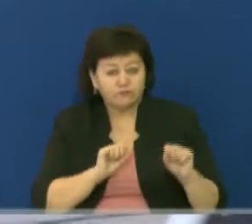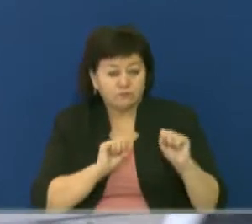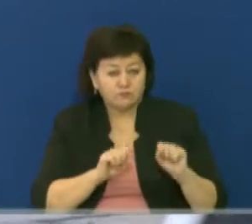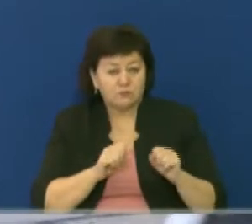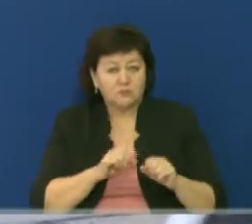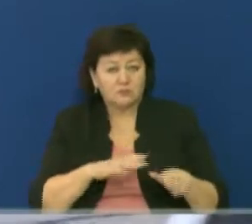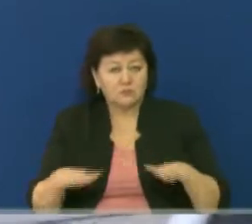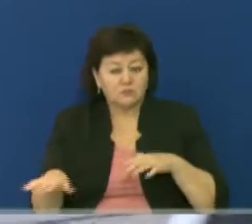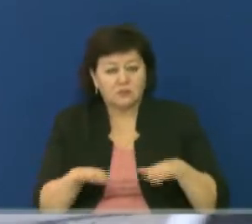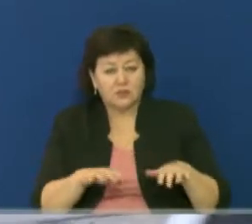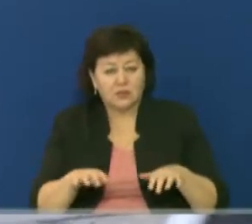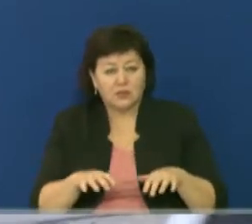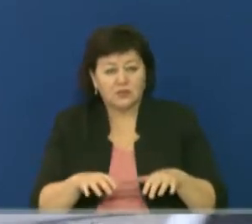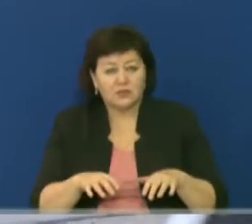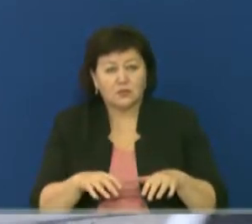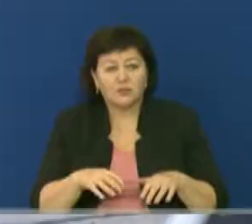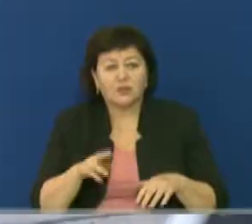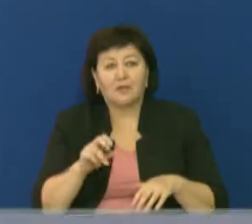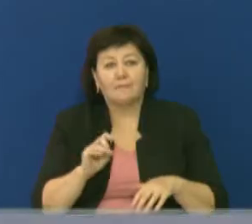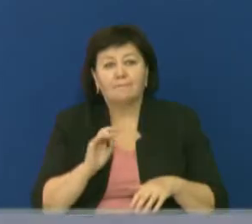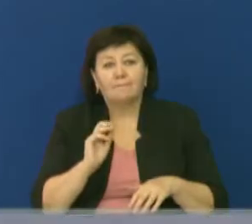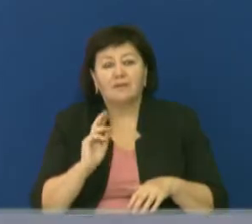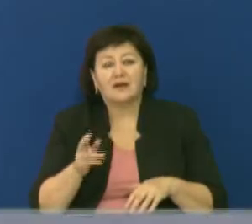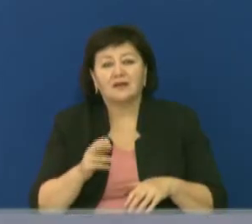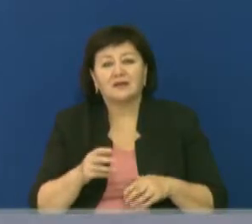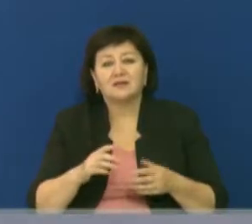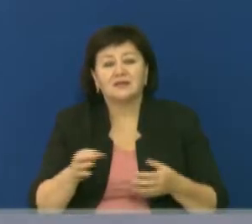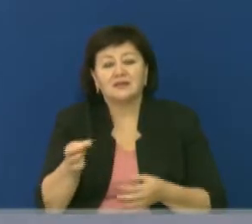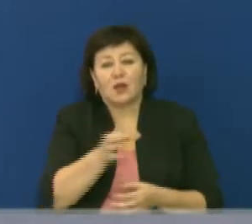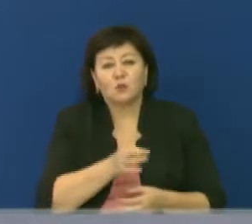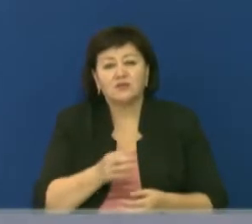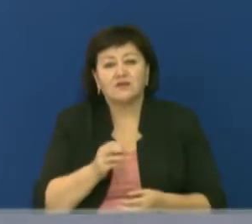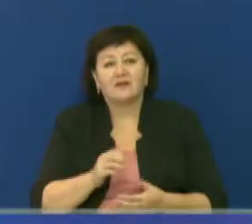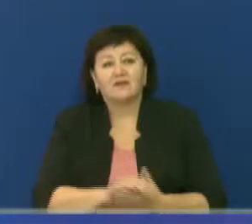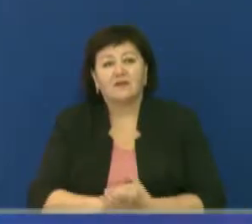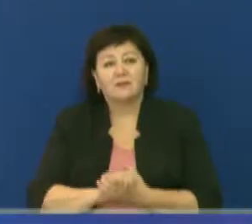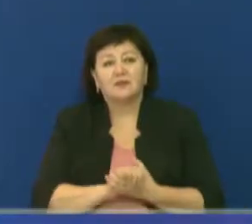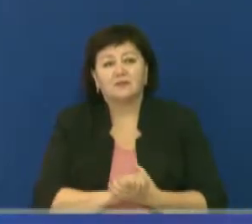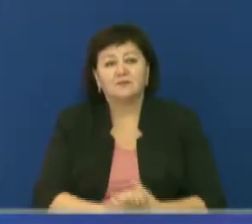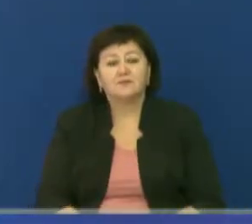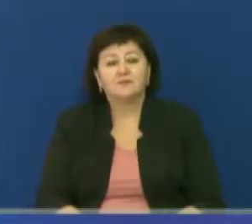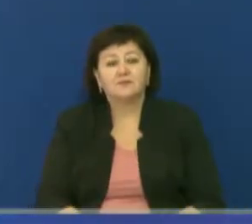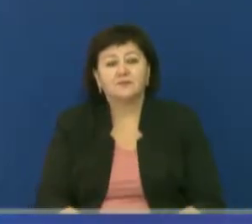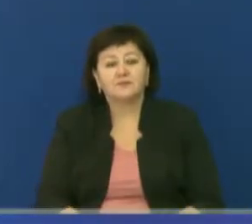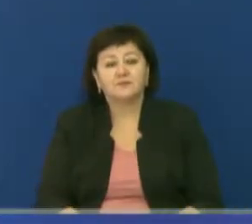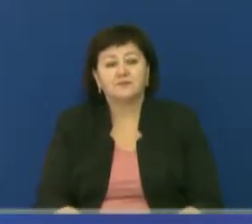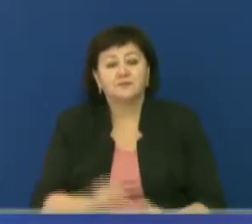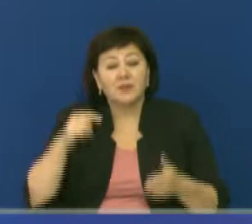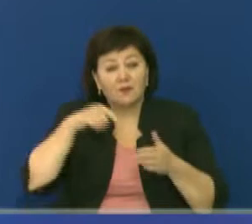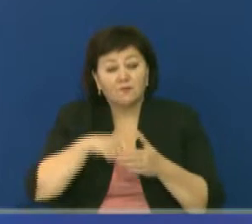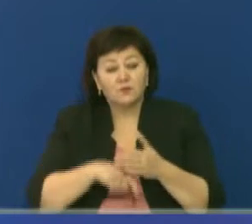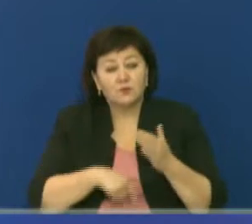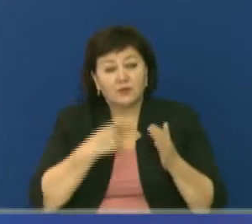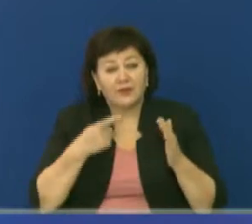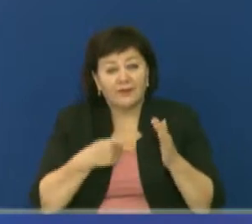разработать проект парка на острове Бейбитшелек. Бахткуль Казяс, Ельжан Макзумов, телеканал «Семей». К внутригородским